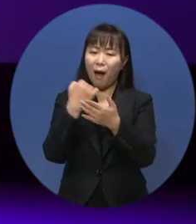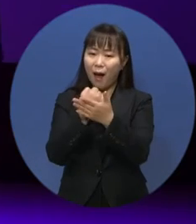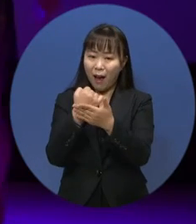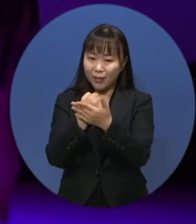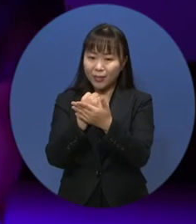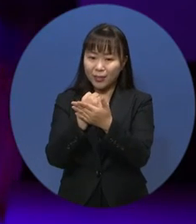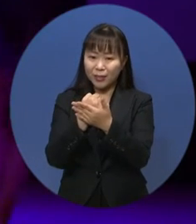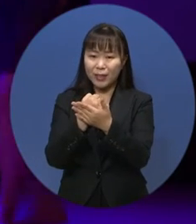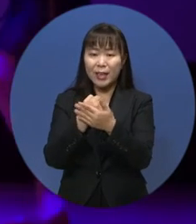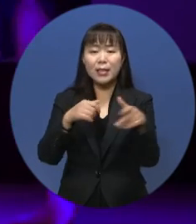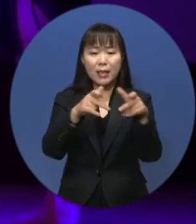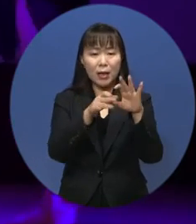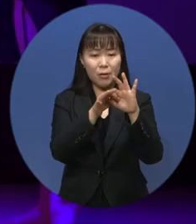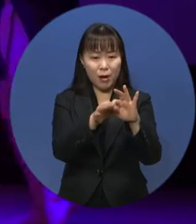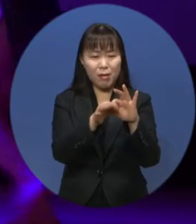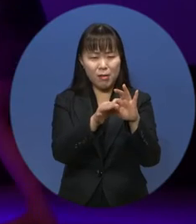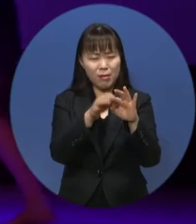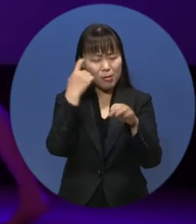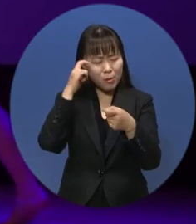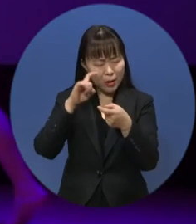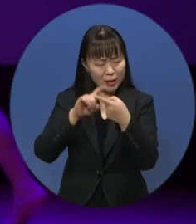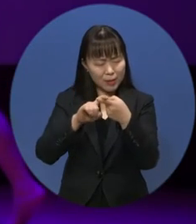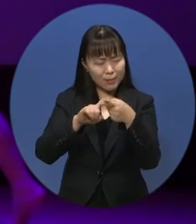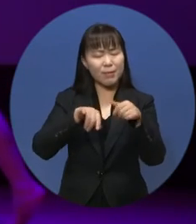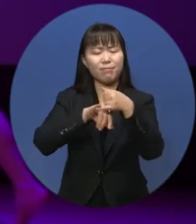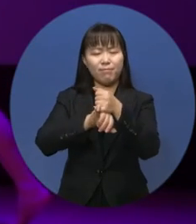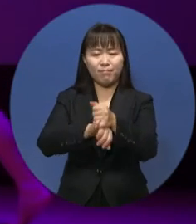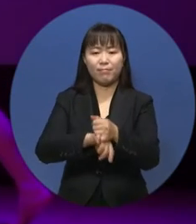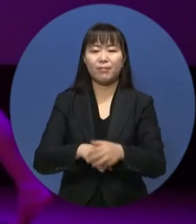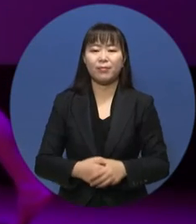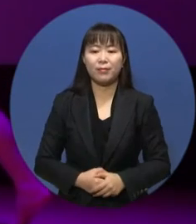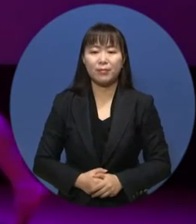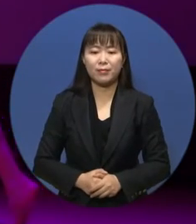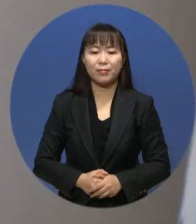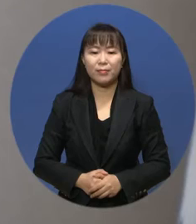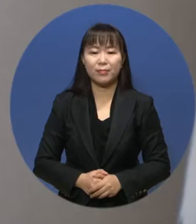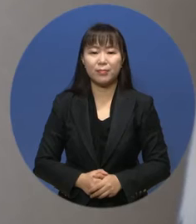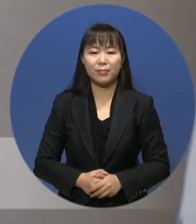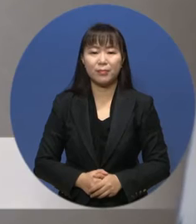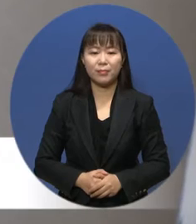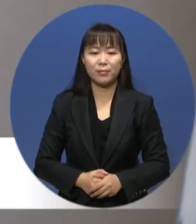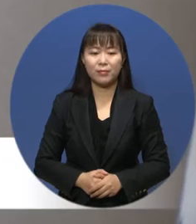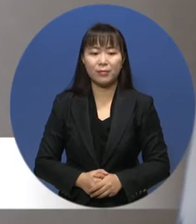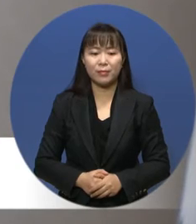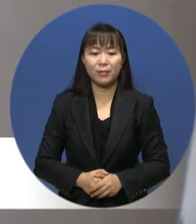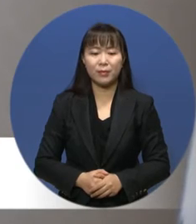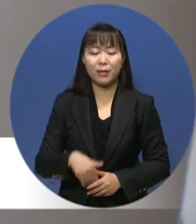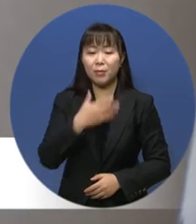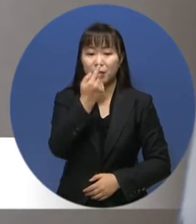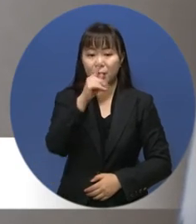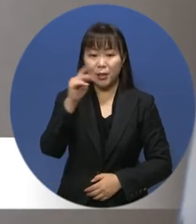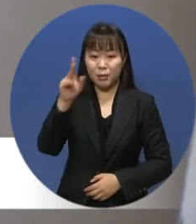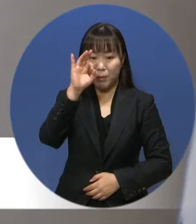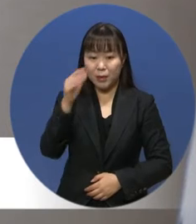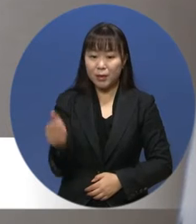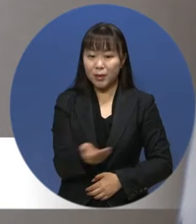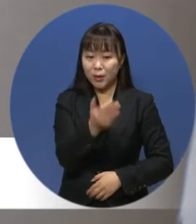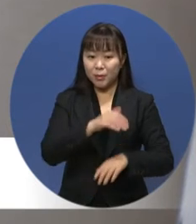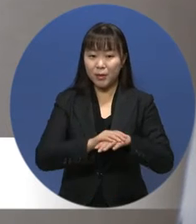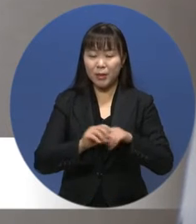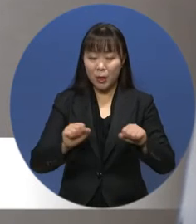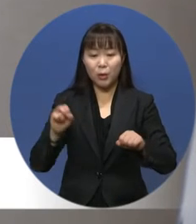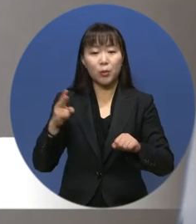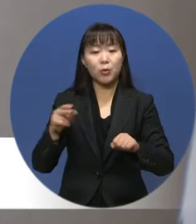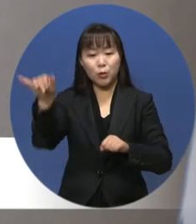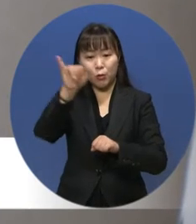장애인에 대한 지속적인 관심을 약속하기도 했습니다. 복지TV 시청자 여러분,